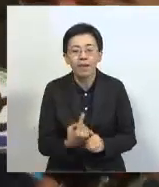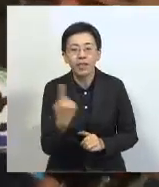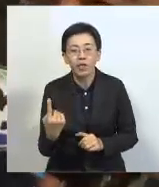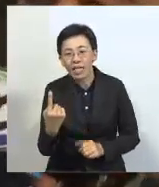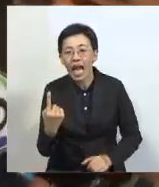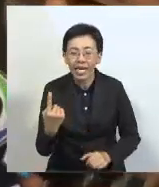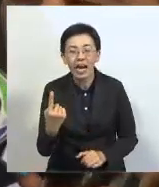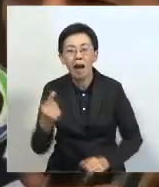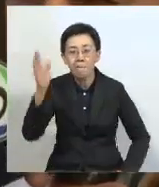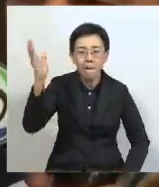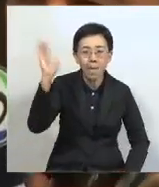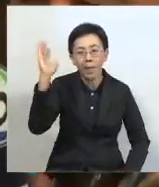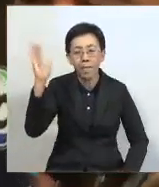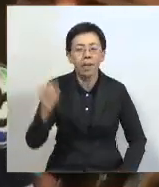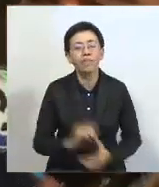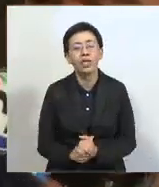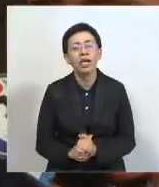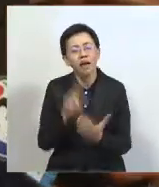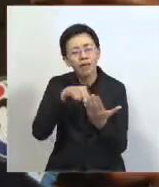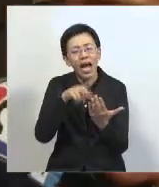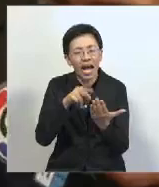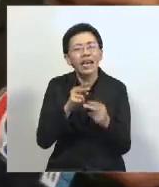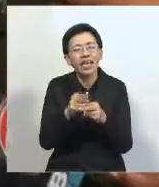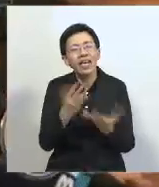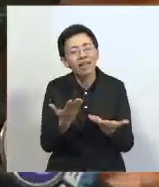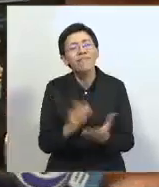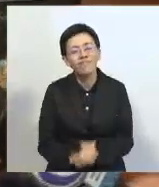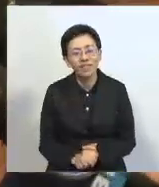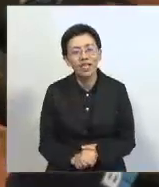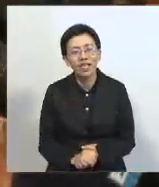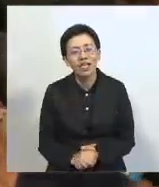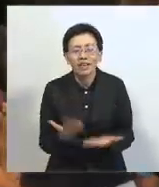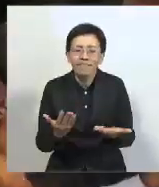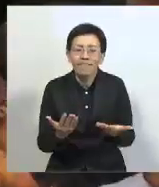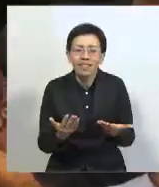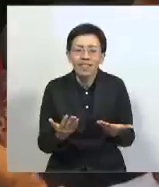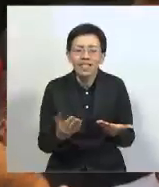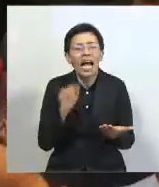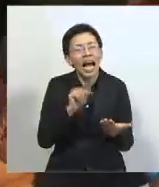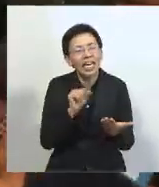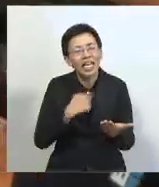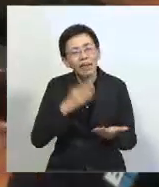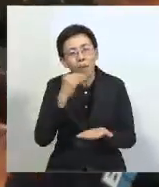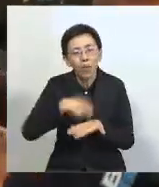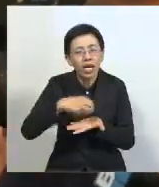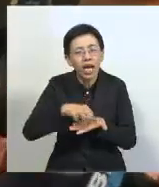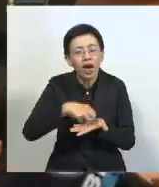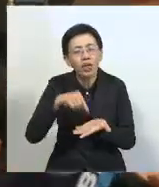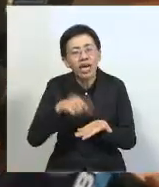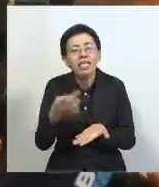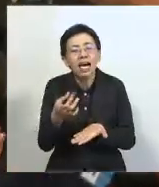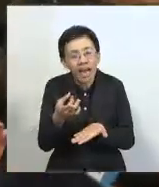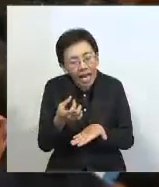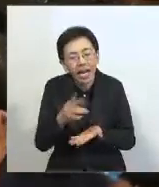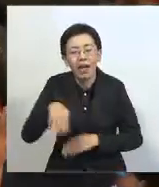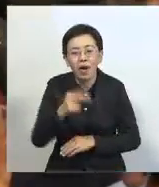ครับก็ลองไปหาอ่านกันแล้วกันนะครับว่า proxy war หรือ proxy crisis นั้นมันคืออะไ